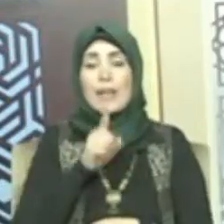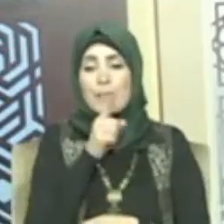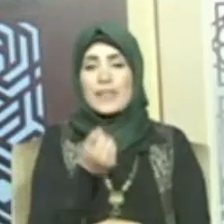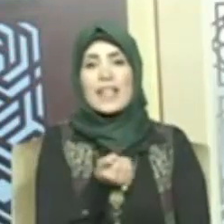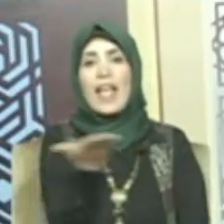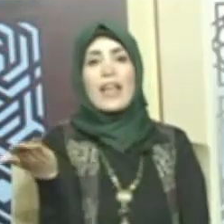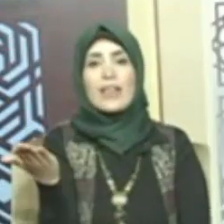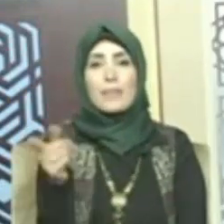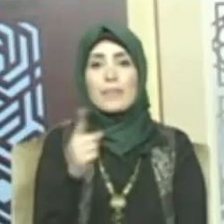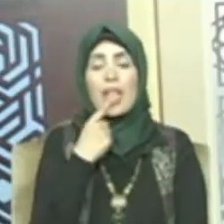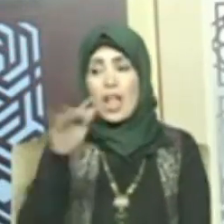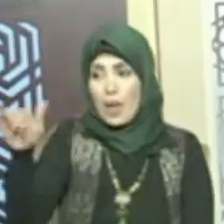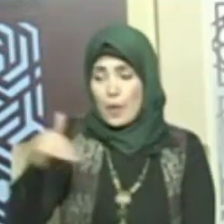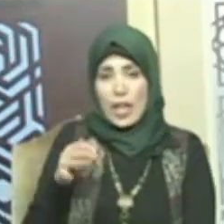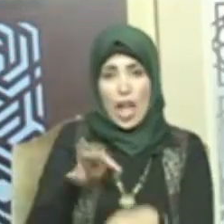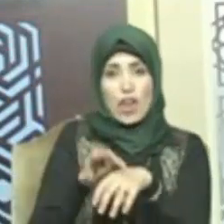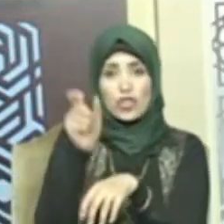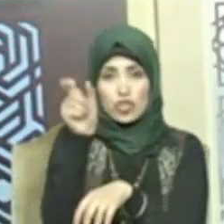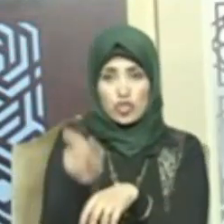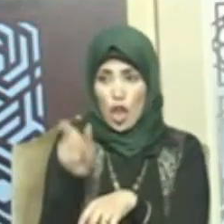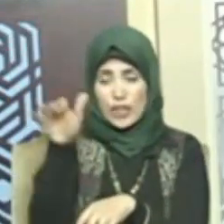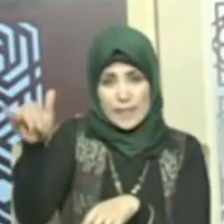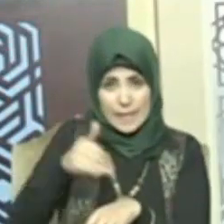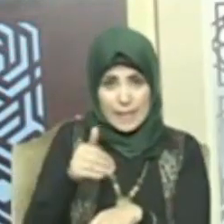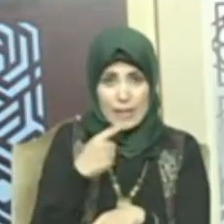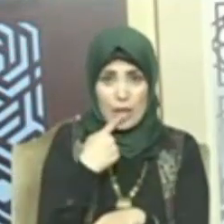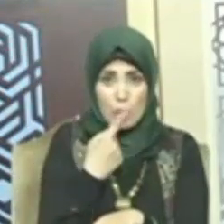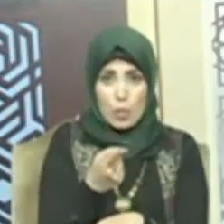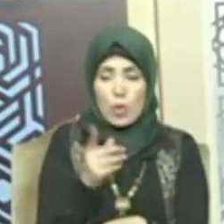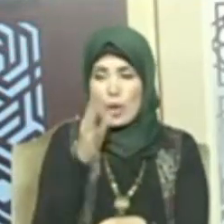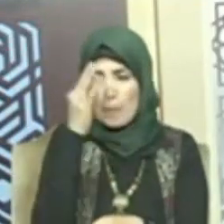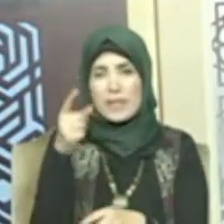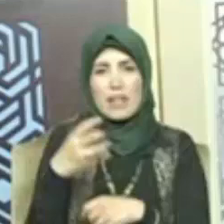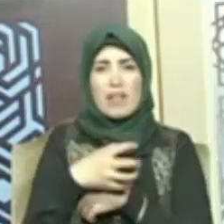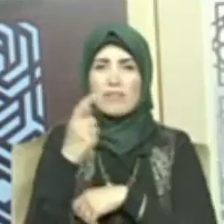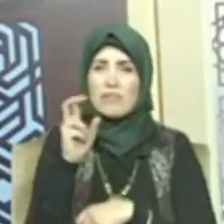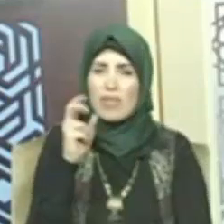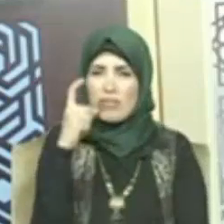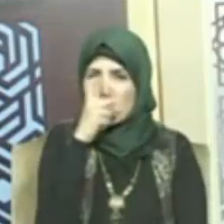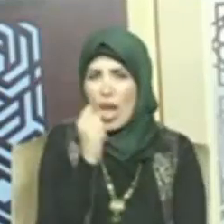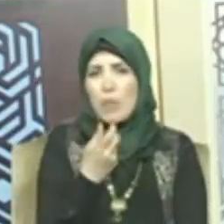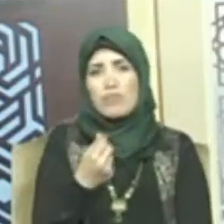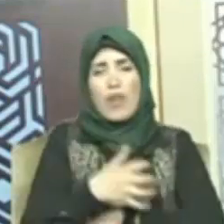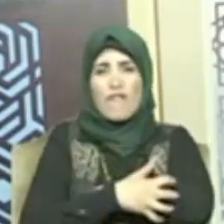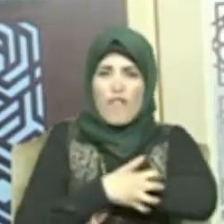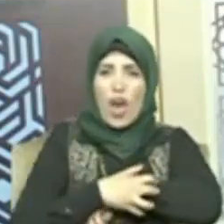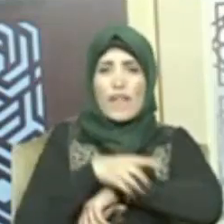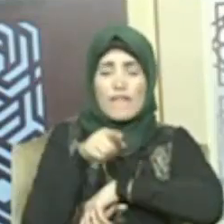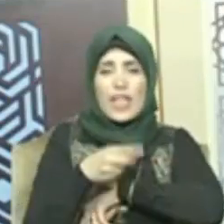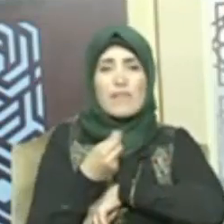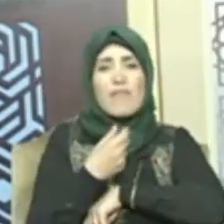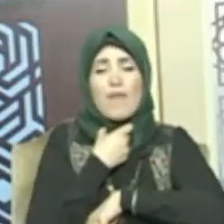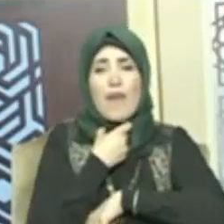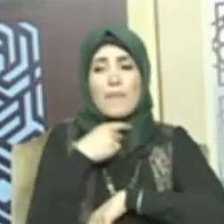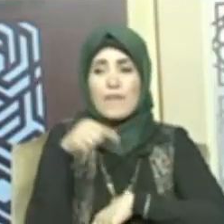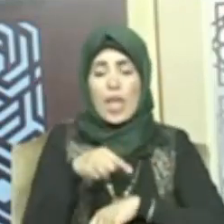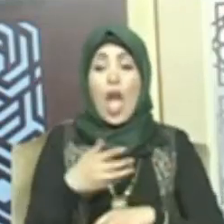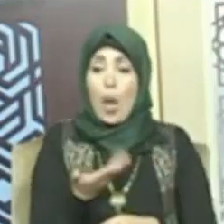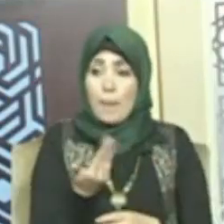وقالوا له: إن فلانا قد أصابه الإعصار وأصابته فاقة،